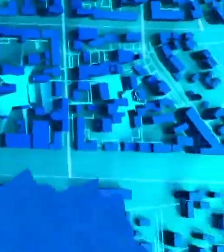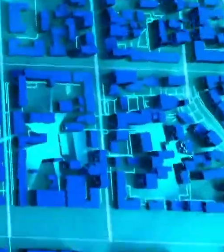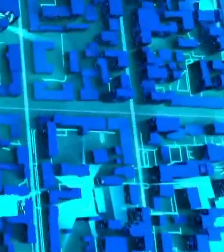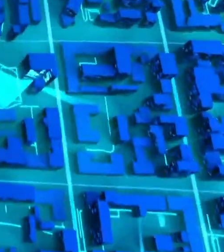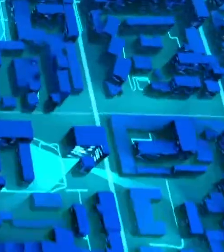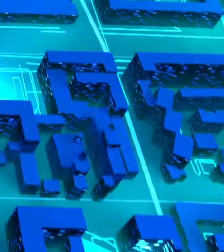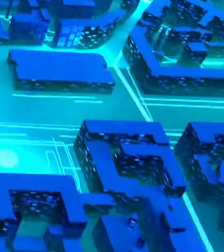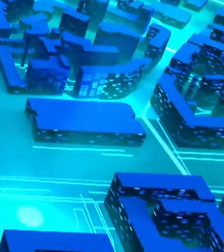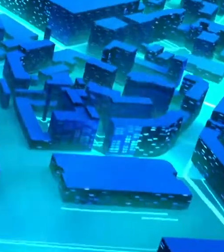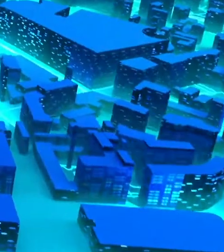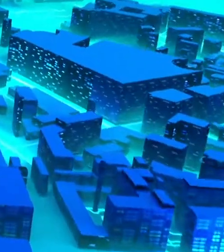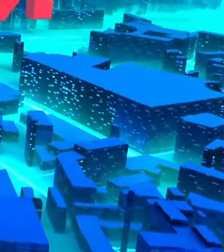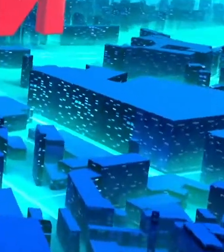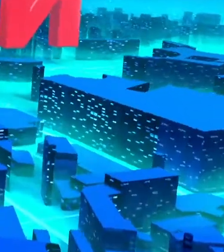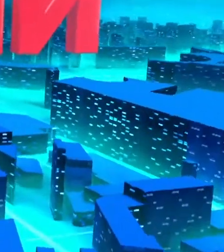Музика